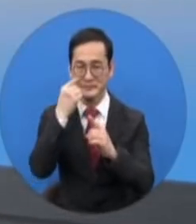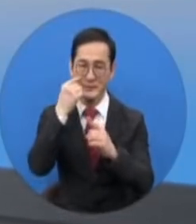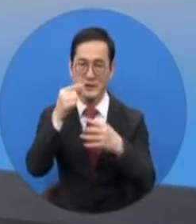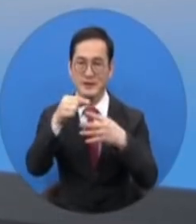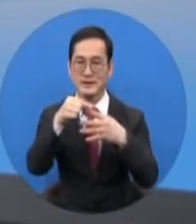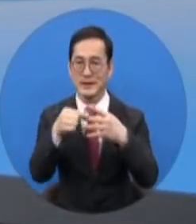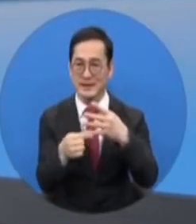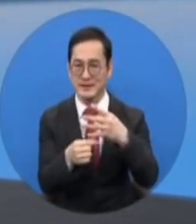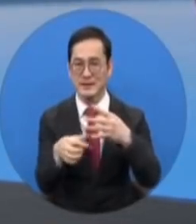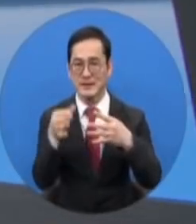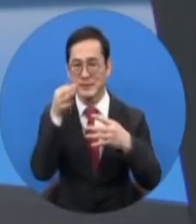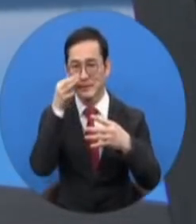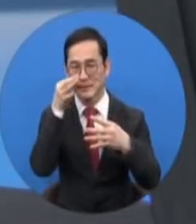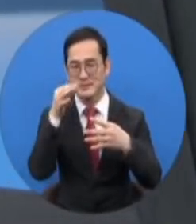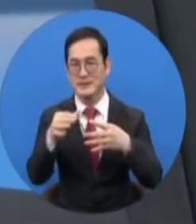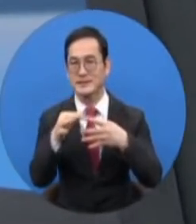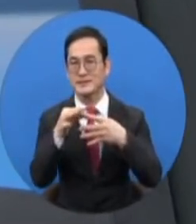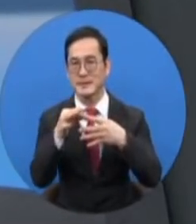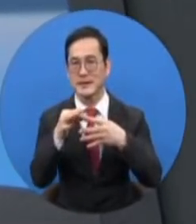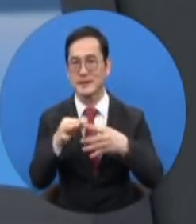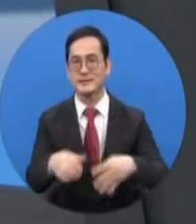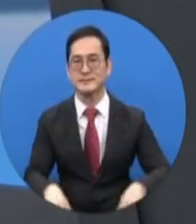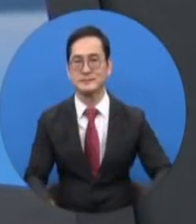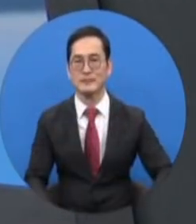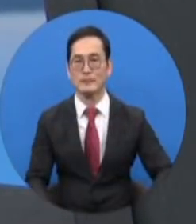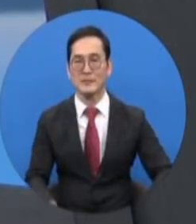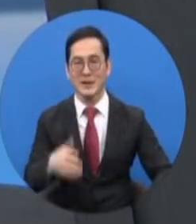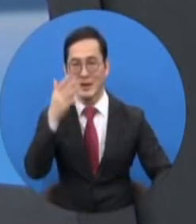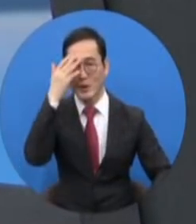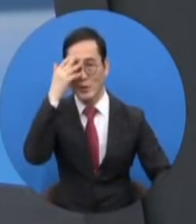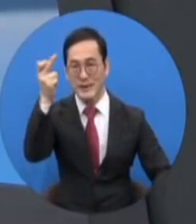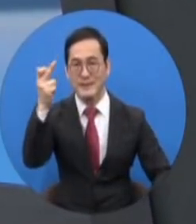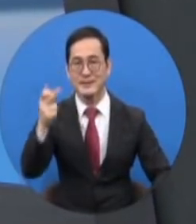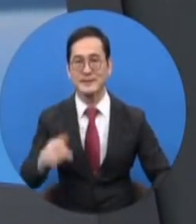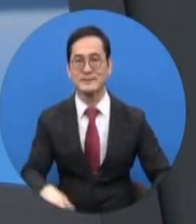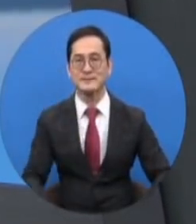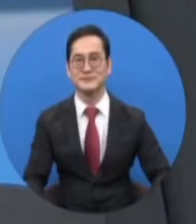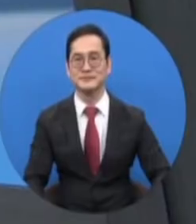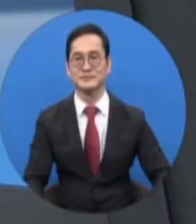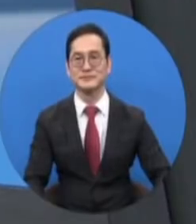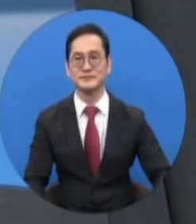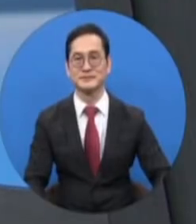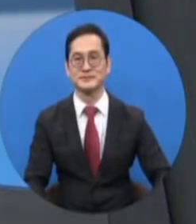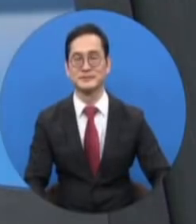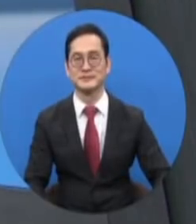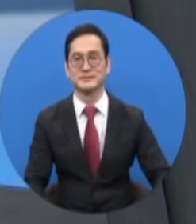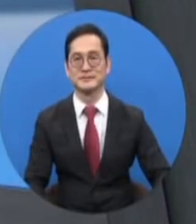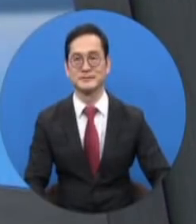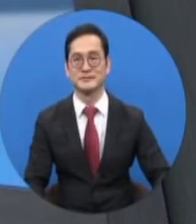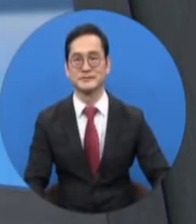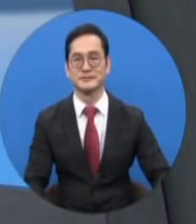번째 키워드는 바로 이겁니다. 용산. 용산.